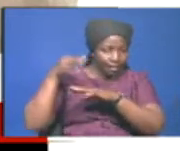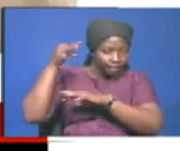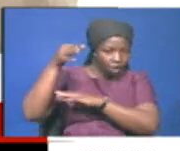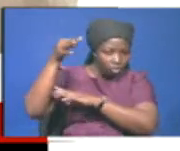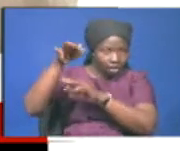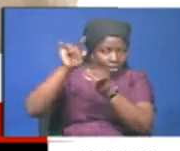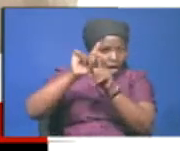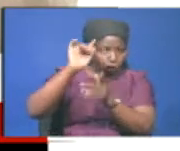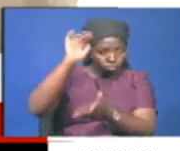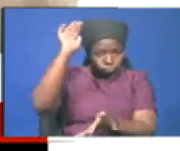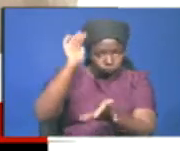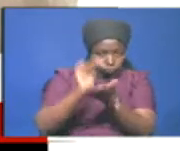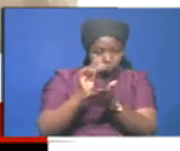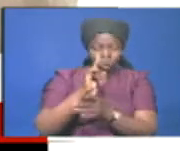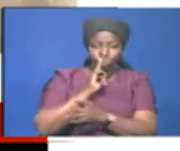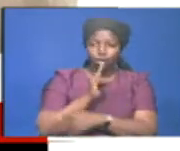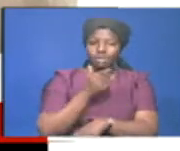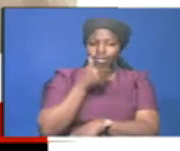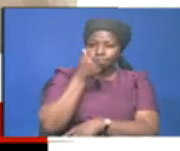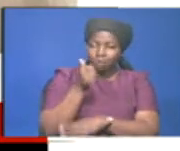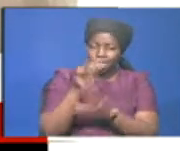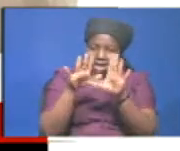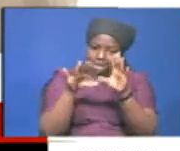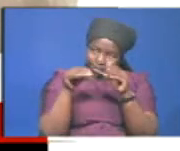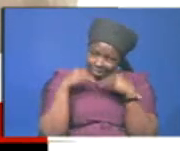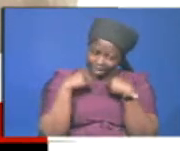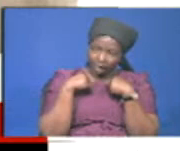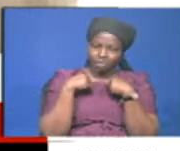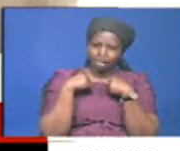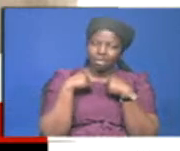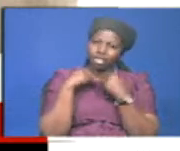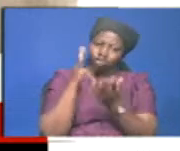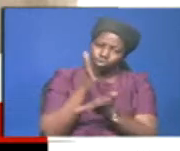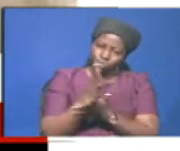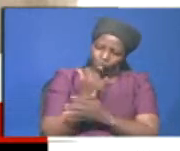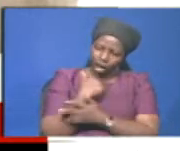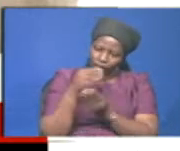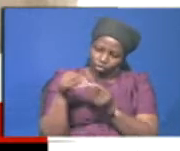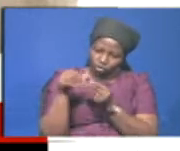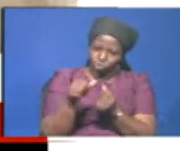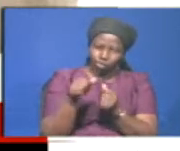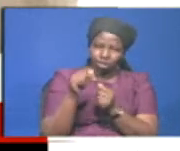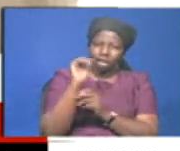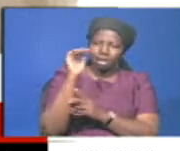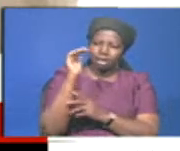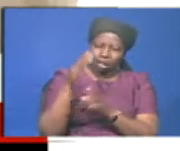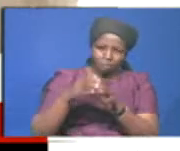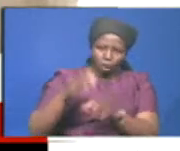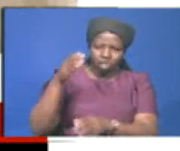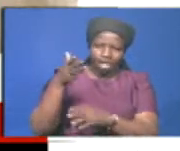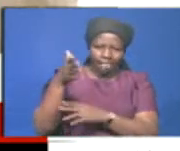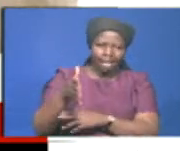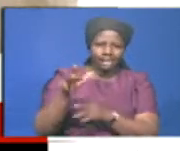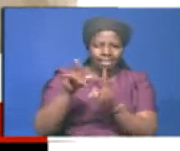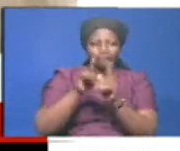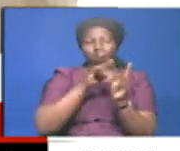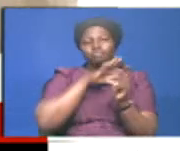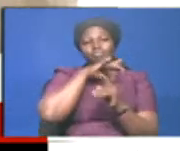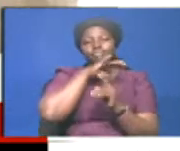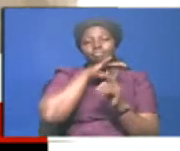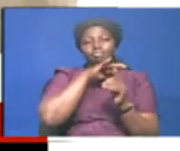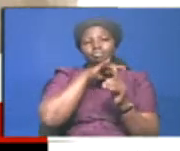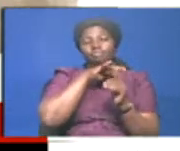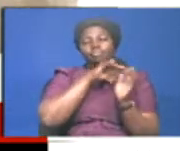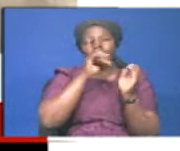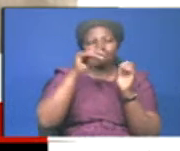inapungua. Kwa hivyo tukubali kuwa kuna suluhisho, vigingi ziko, na tutube plastik zetu vizuri